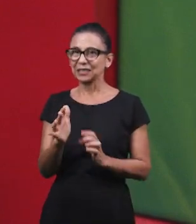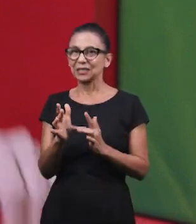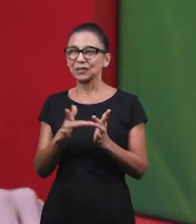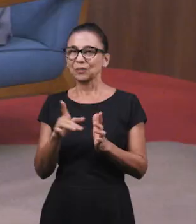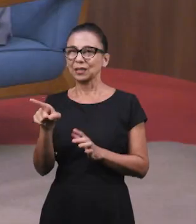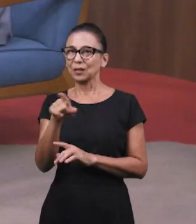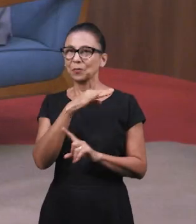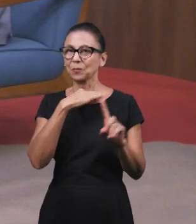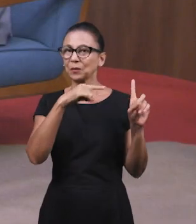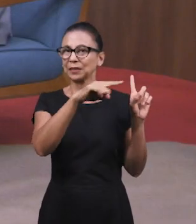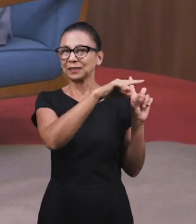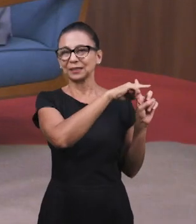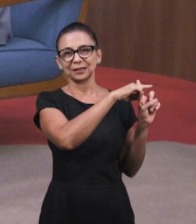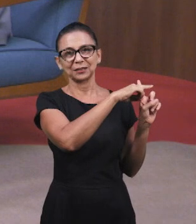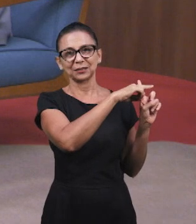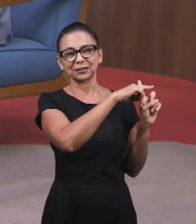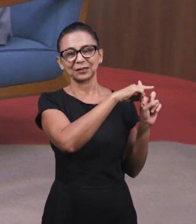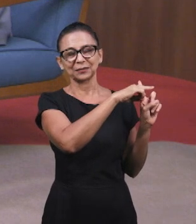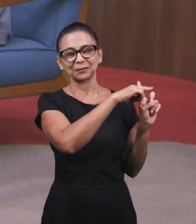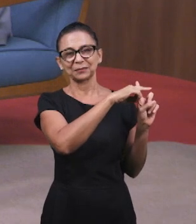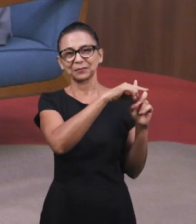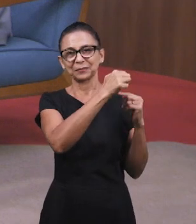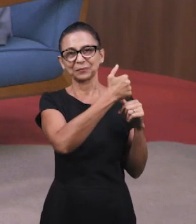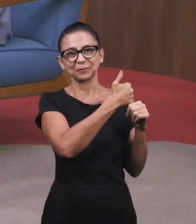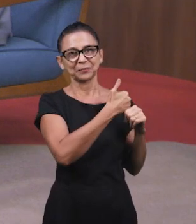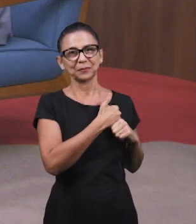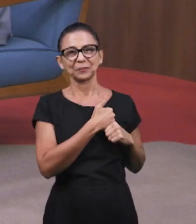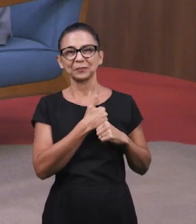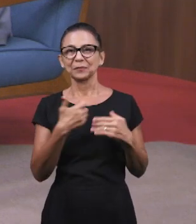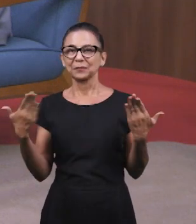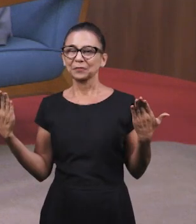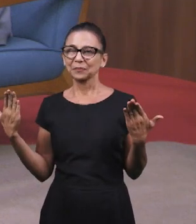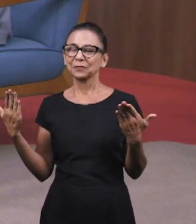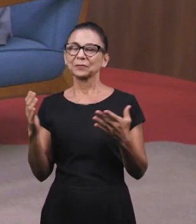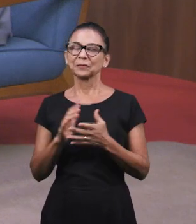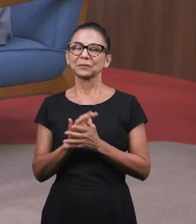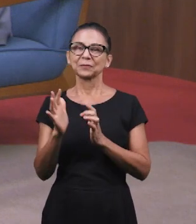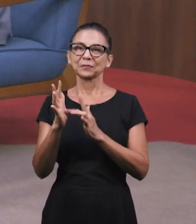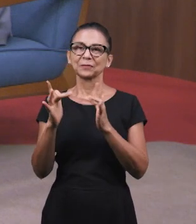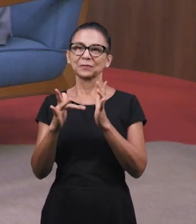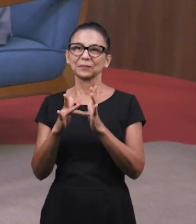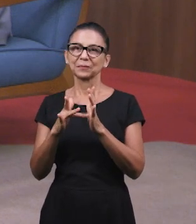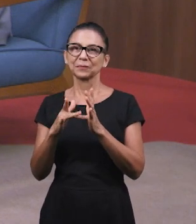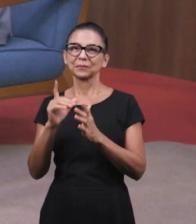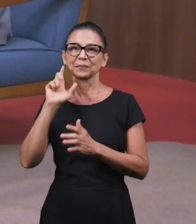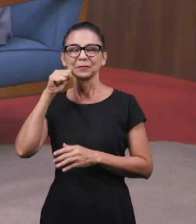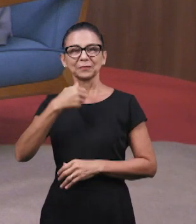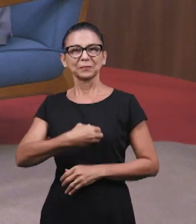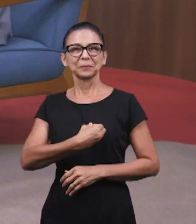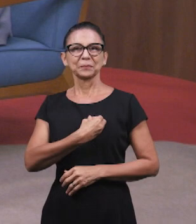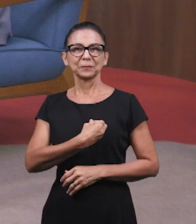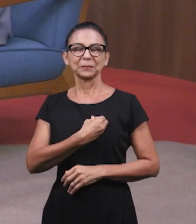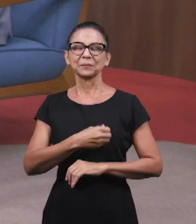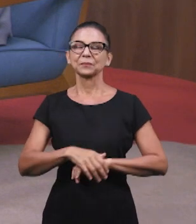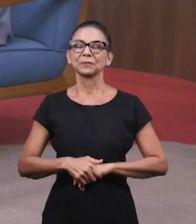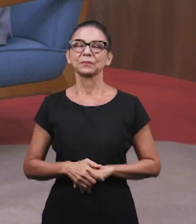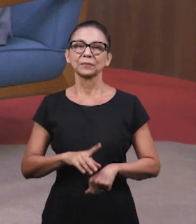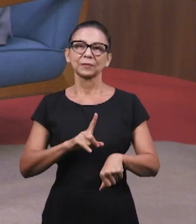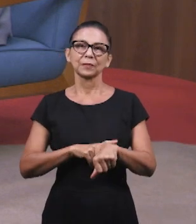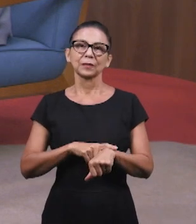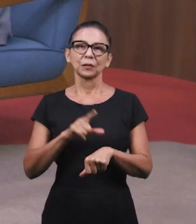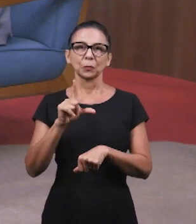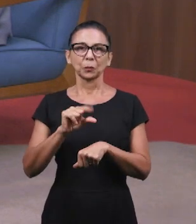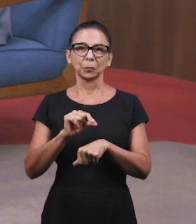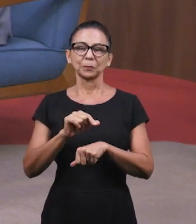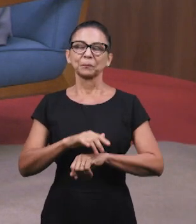qui est descendu du ciel. Gloire à Dieu. Notre temps arrive à la fin. Je recommande que vous puissiez assister à l'école biblique